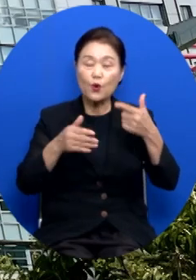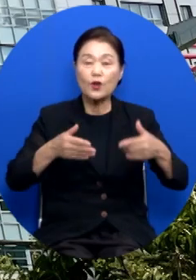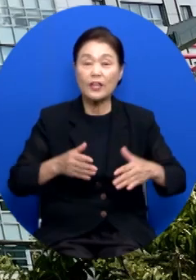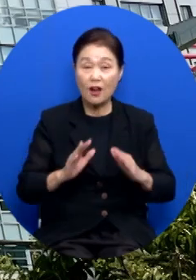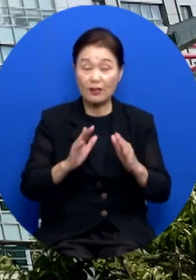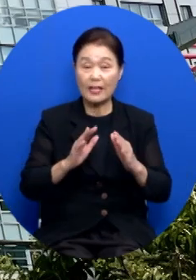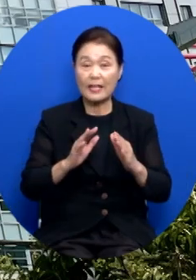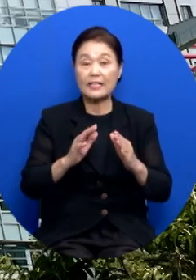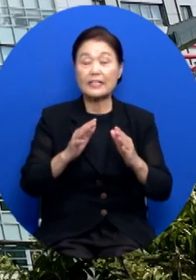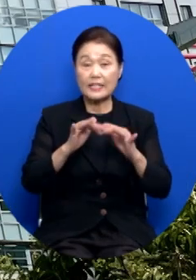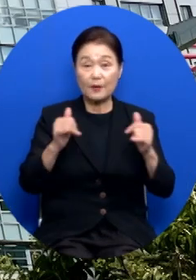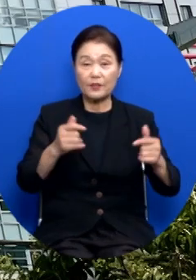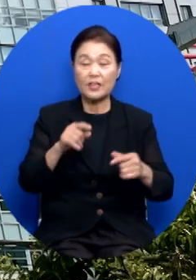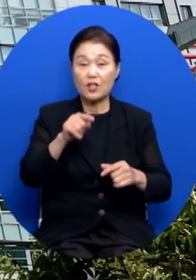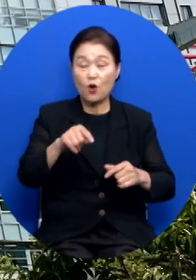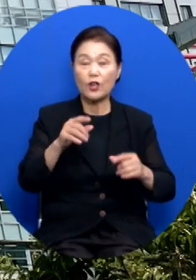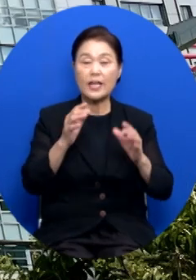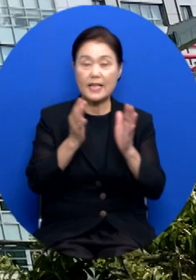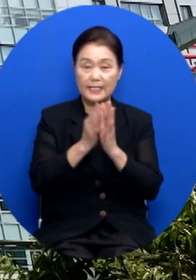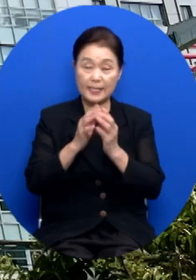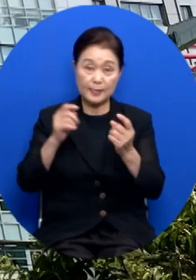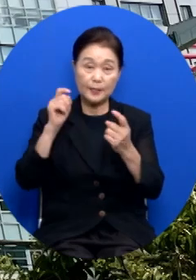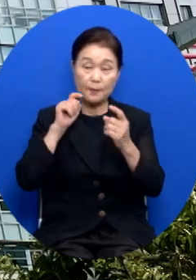휴먼브릿지를 직접 방문해 신청할 수 있습니다.